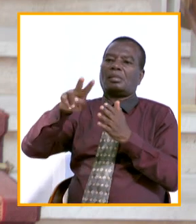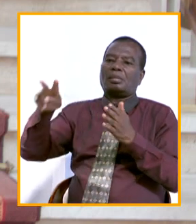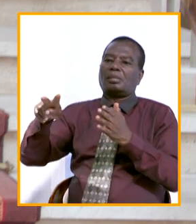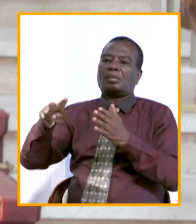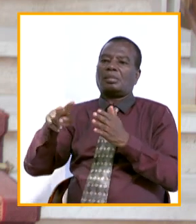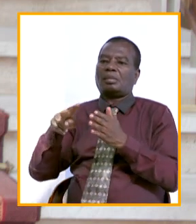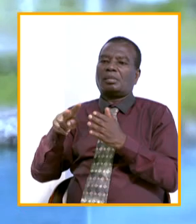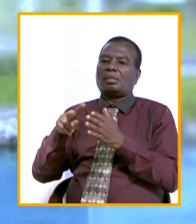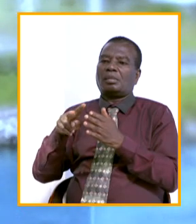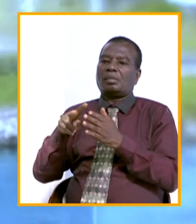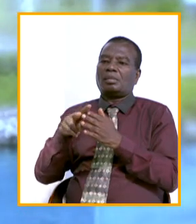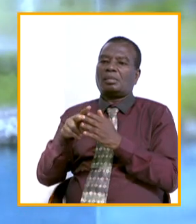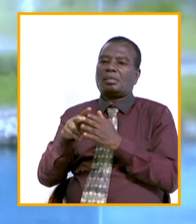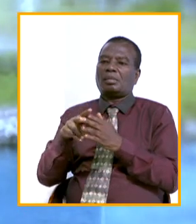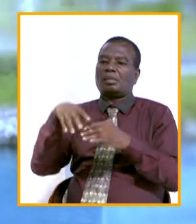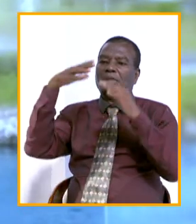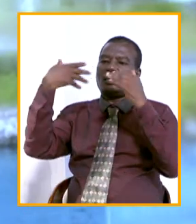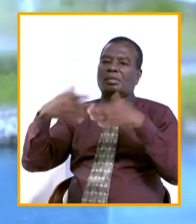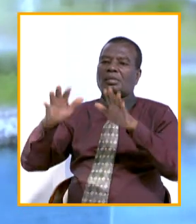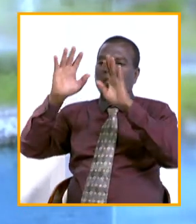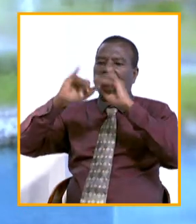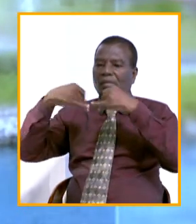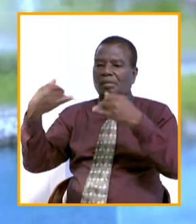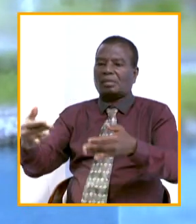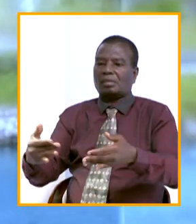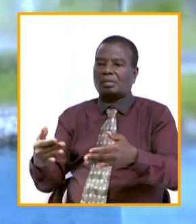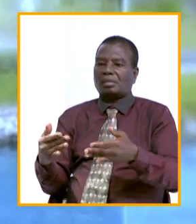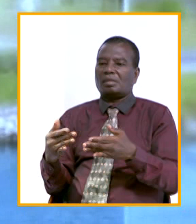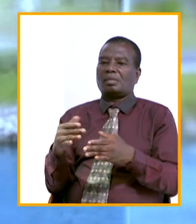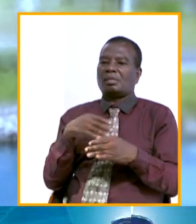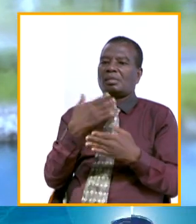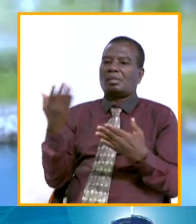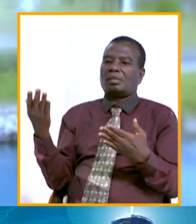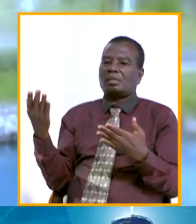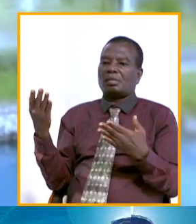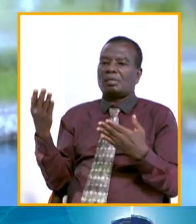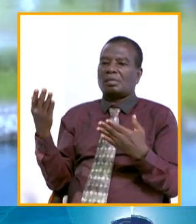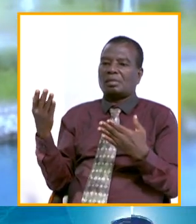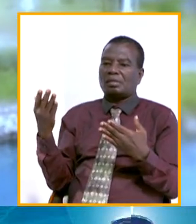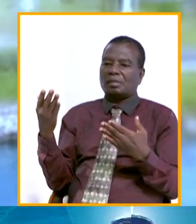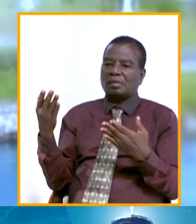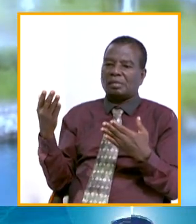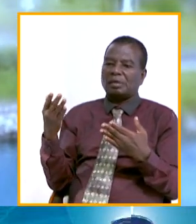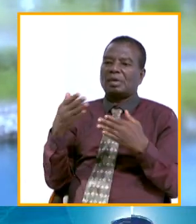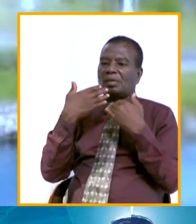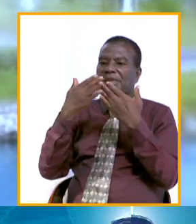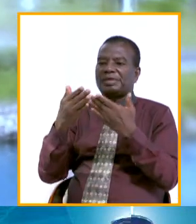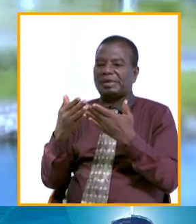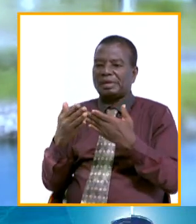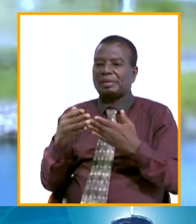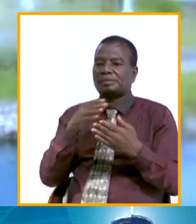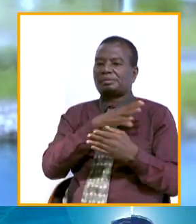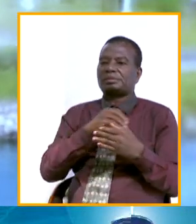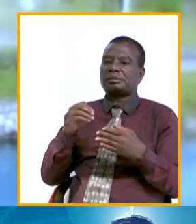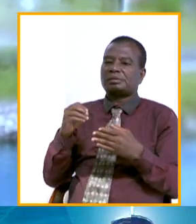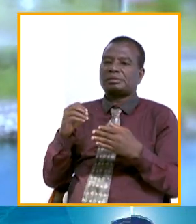2022. Et c'est la fin de ce journal. Tout à l'heure à 16h, vous pourrez suivre votre émission « Ça fait l'actualité ». Il